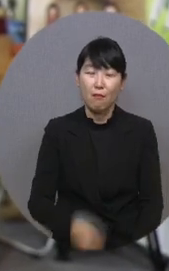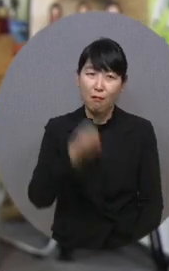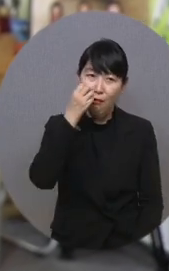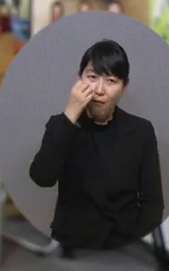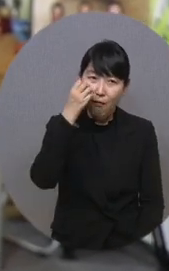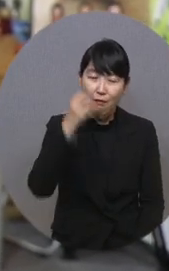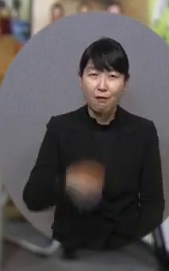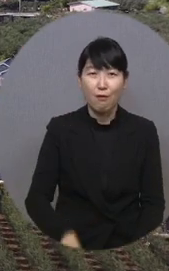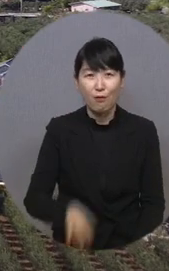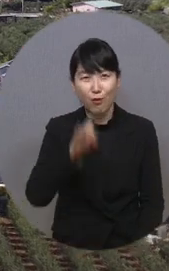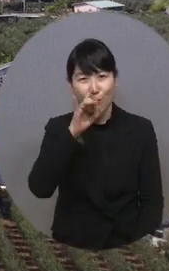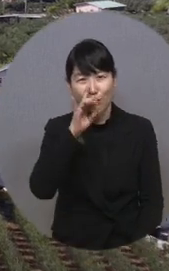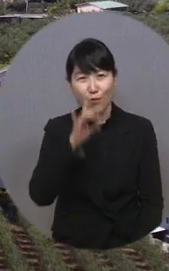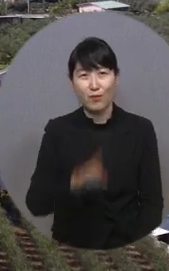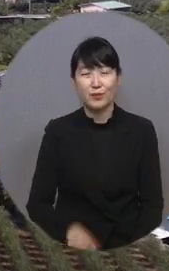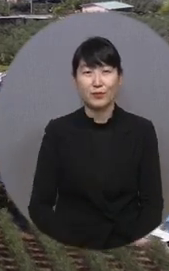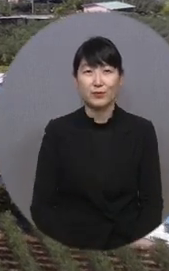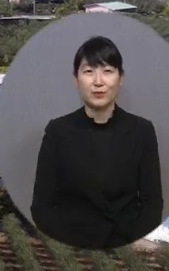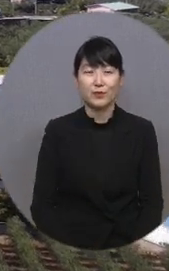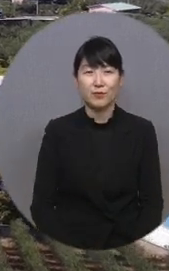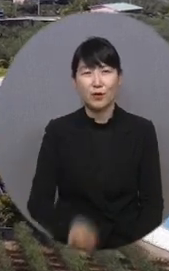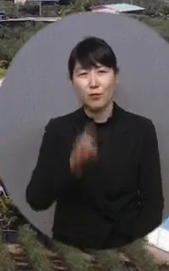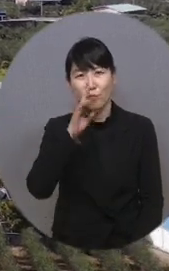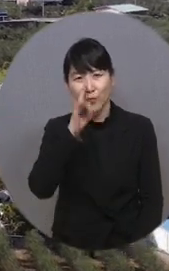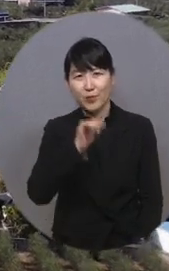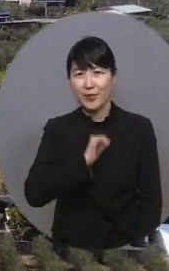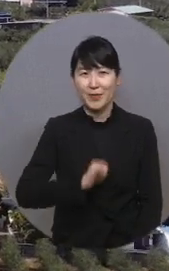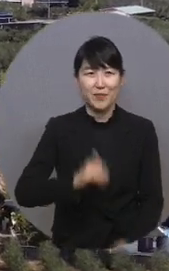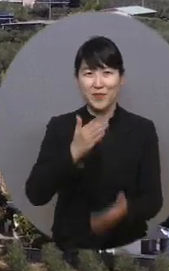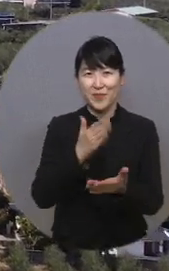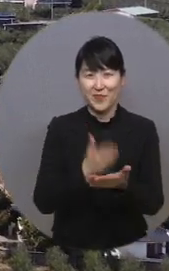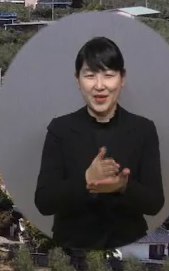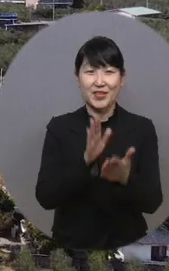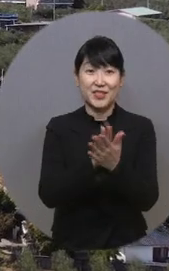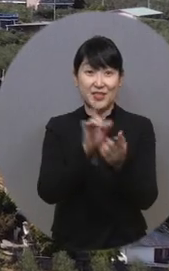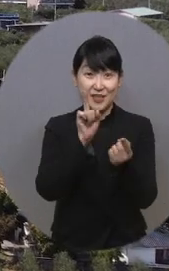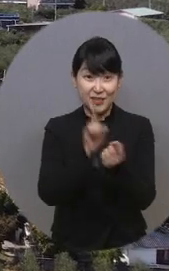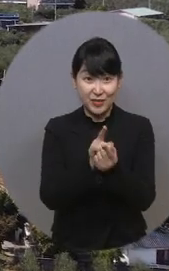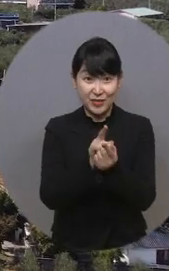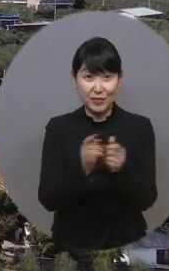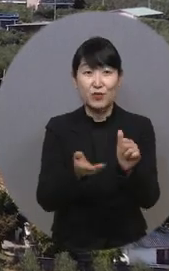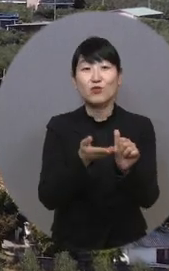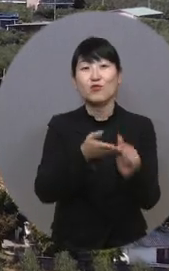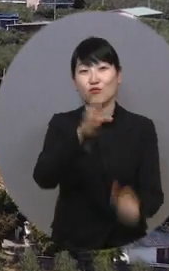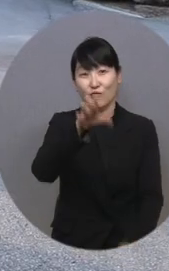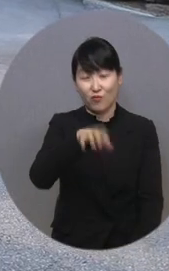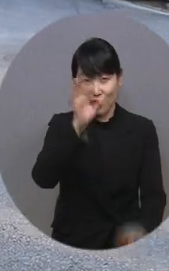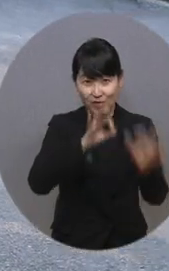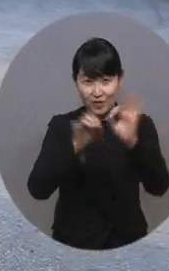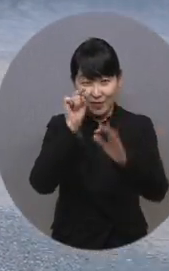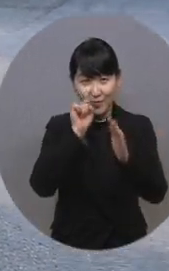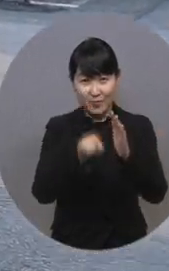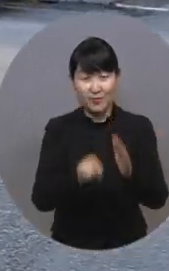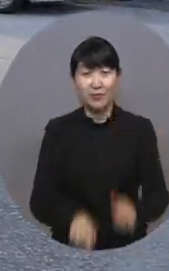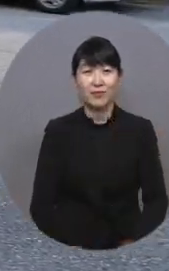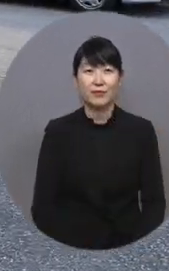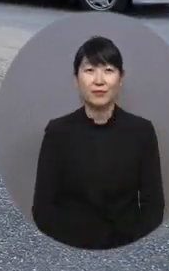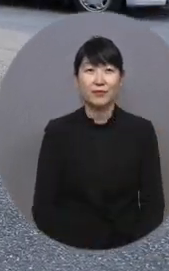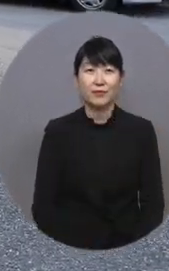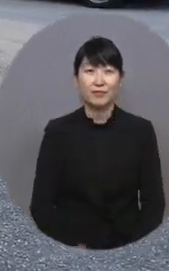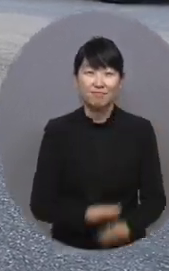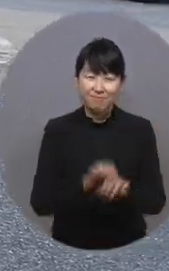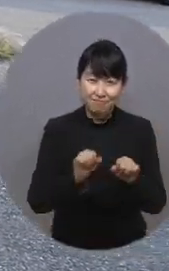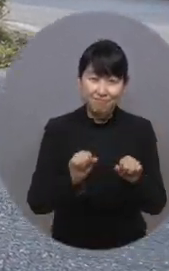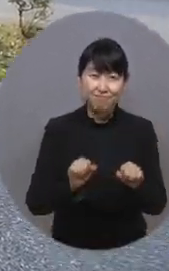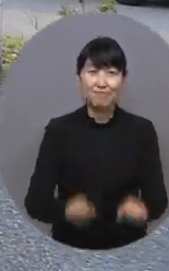너무 궁금하네요. 궁금한 건 못 찾는 제가 직접 산삼 배양근을 찾아 나섰습니다. 안녕하세요. 네, 안녕하세요.